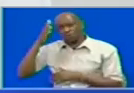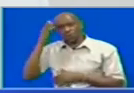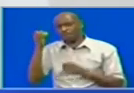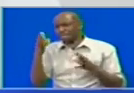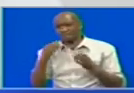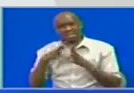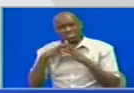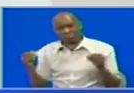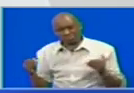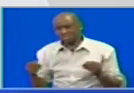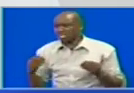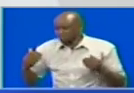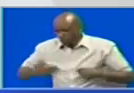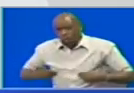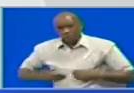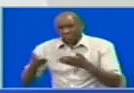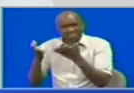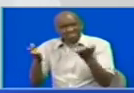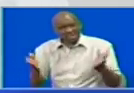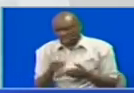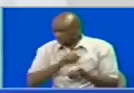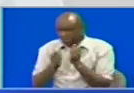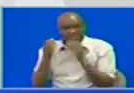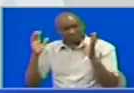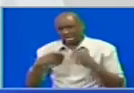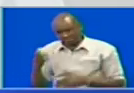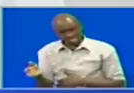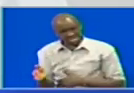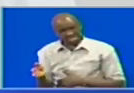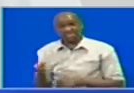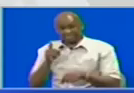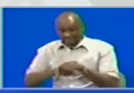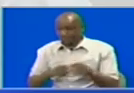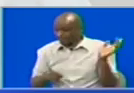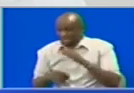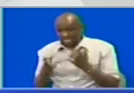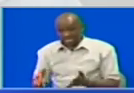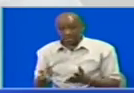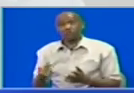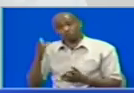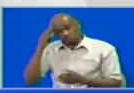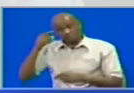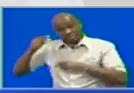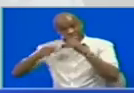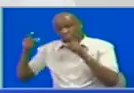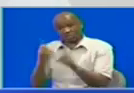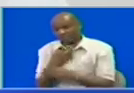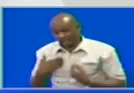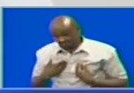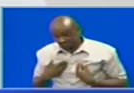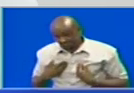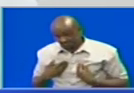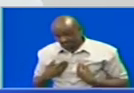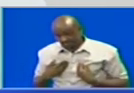wakuwepo. Wote ni ile young generation ilikuja. Na kuja wale young generation wana feel ni wakati